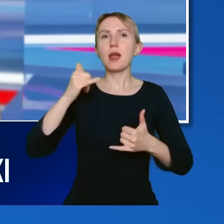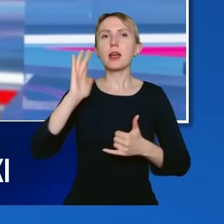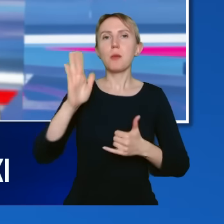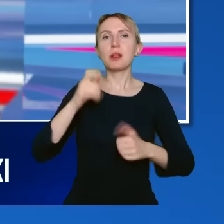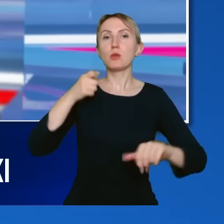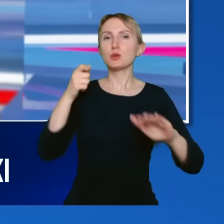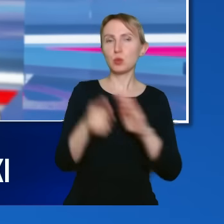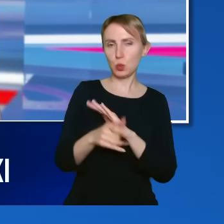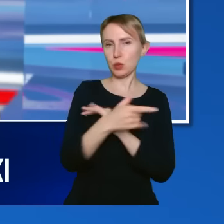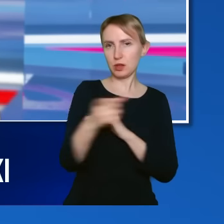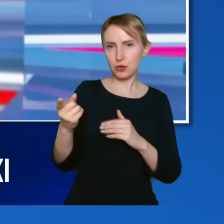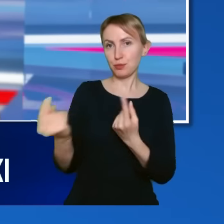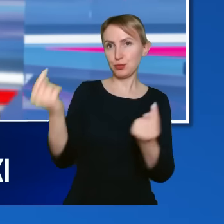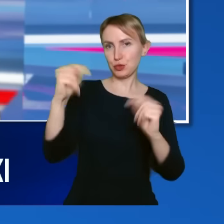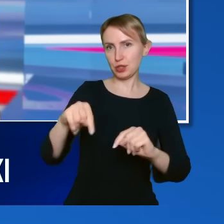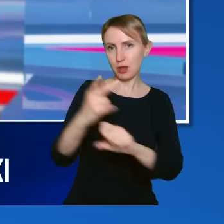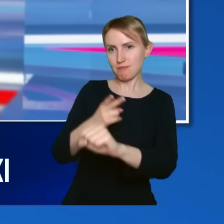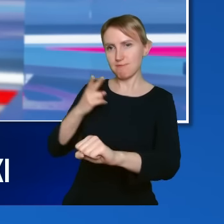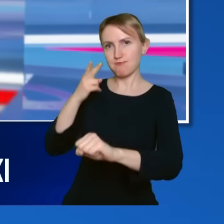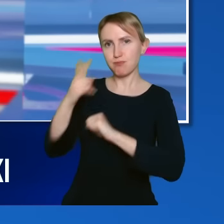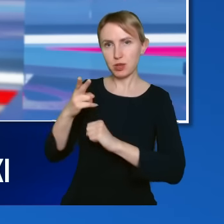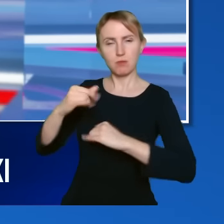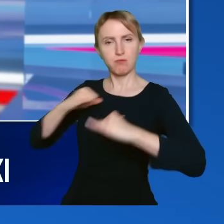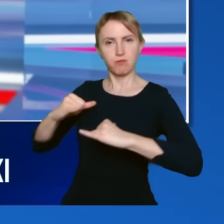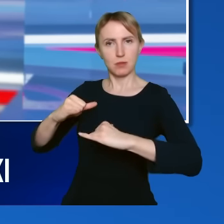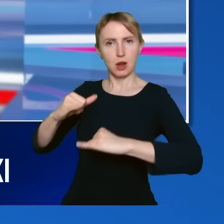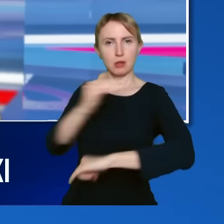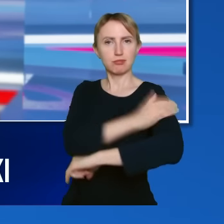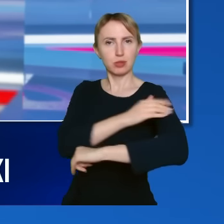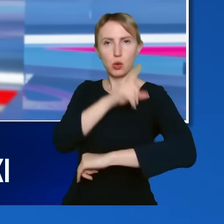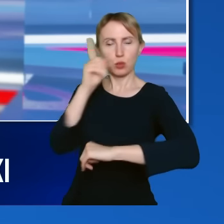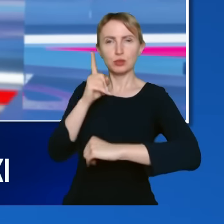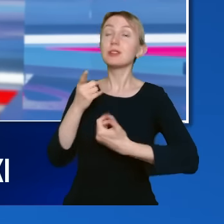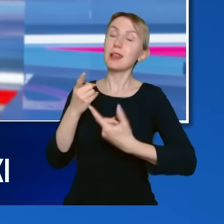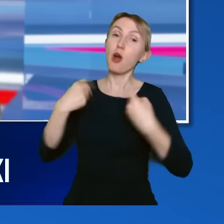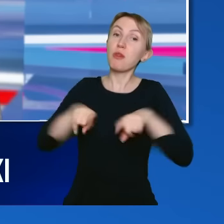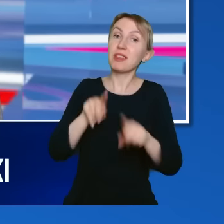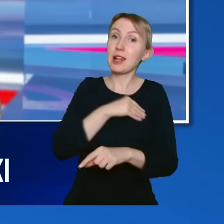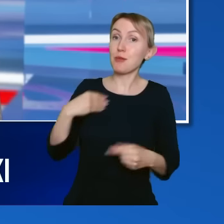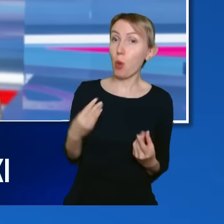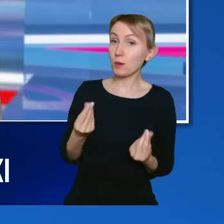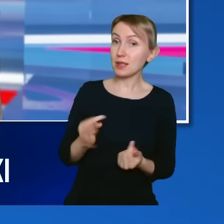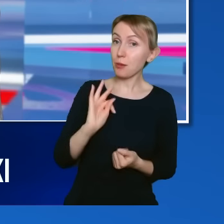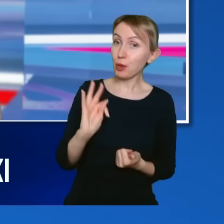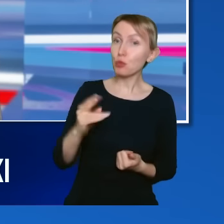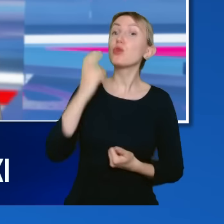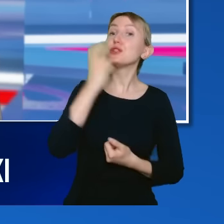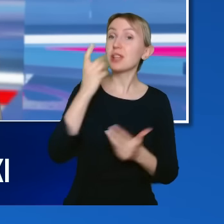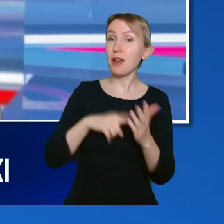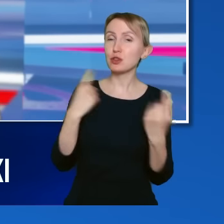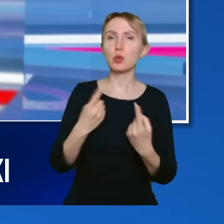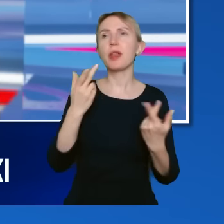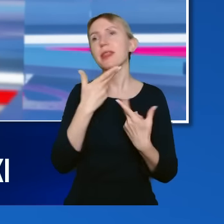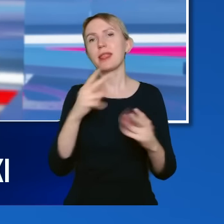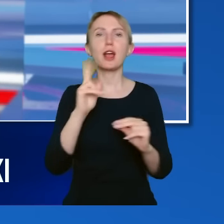konsekwencje przyjścia czy wejścia takich silnych ludzi dla portfeli Polaków, bo to jest najciekawsze z tego wszystkiego. Nie tam kto